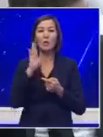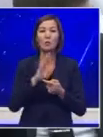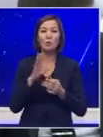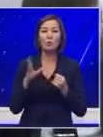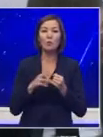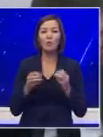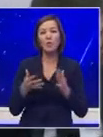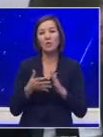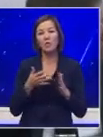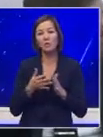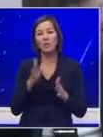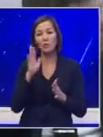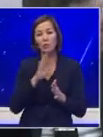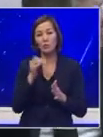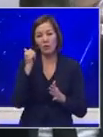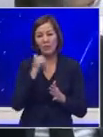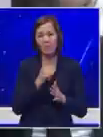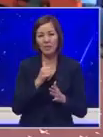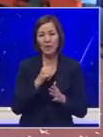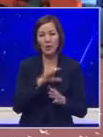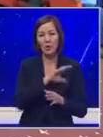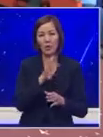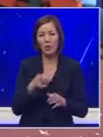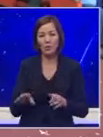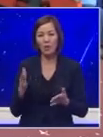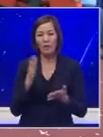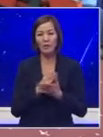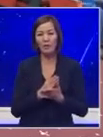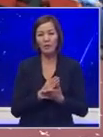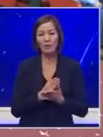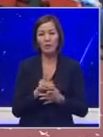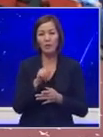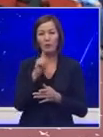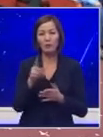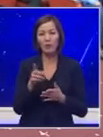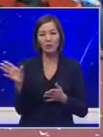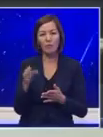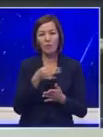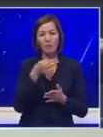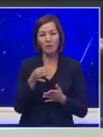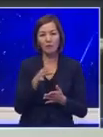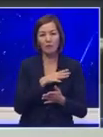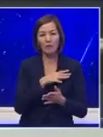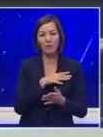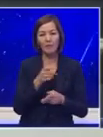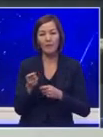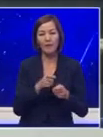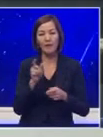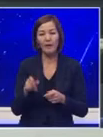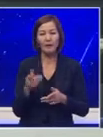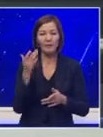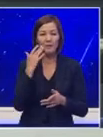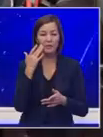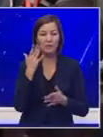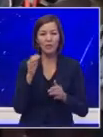егістік алқаптарды суғару, тозығы жеткен құбырлар қоса бар. Әр сұрақ жауапсыз қалмады. Әкім қайғайсы болса да